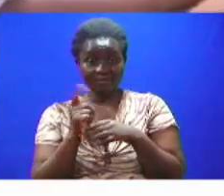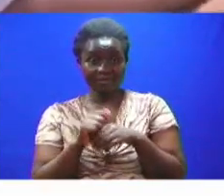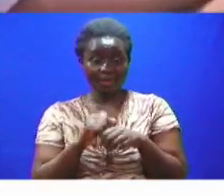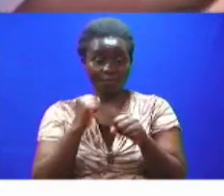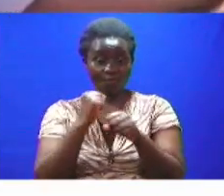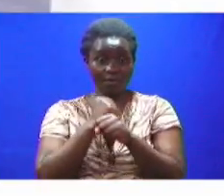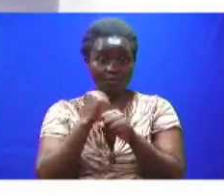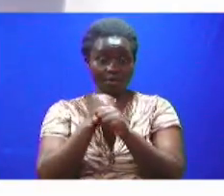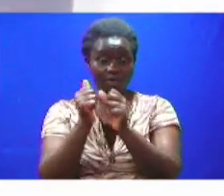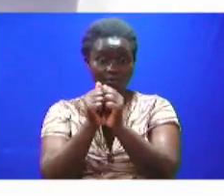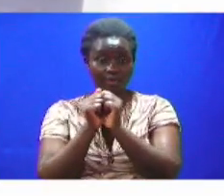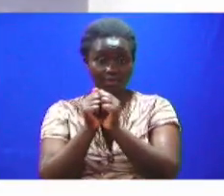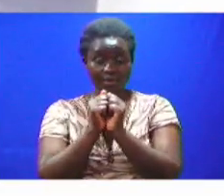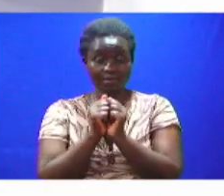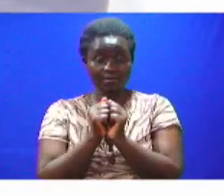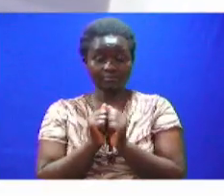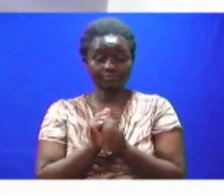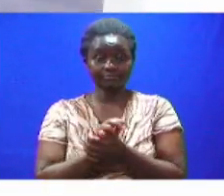kazi pamoja.